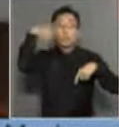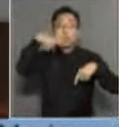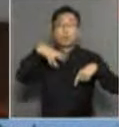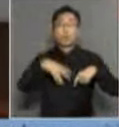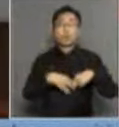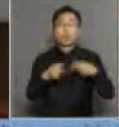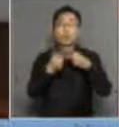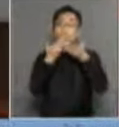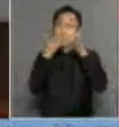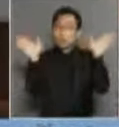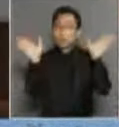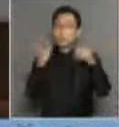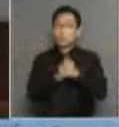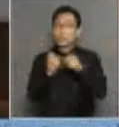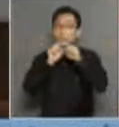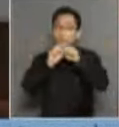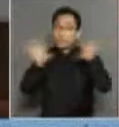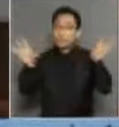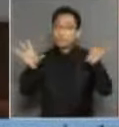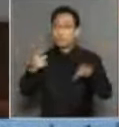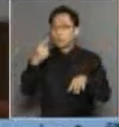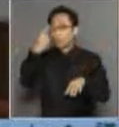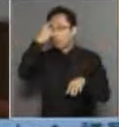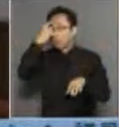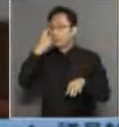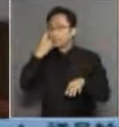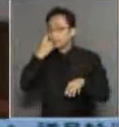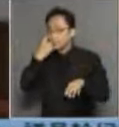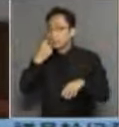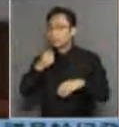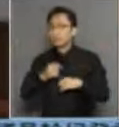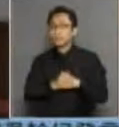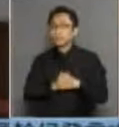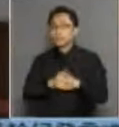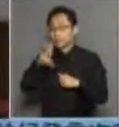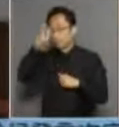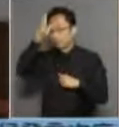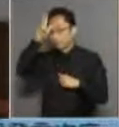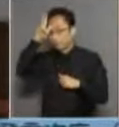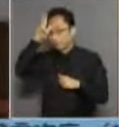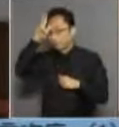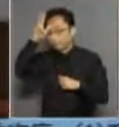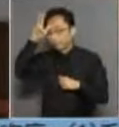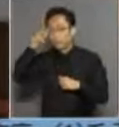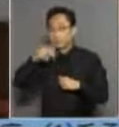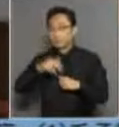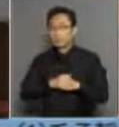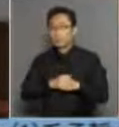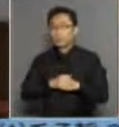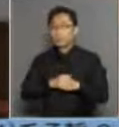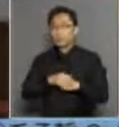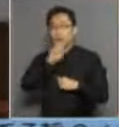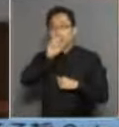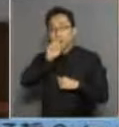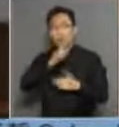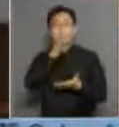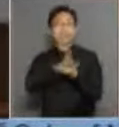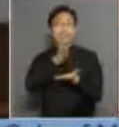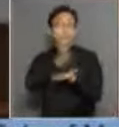一啲同梁振英為首呢、這個六八九政府，即係話個言論立場不一致